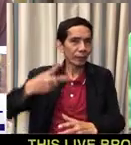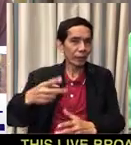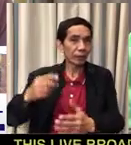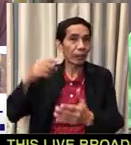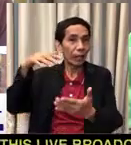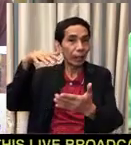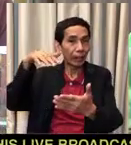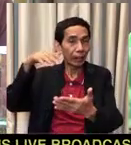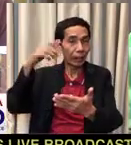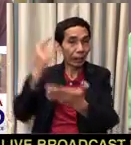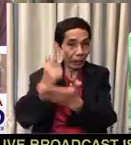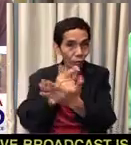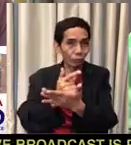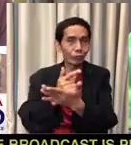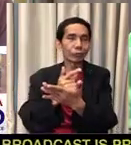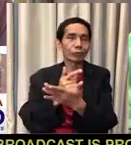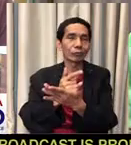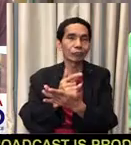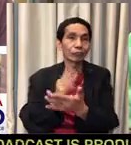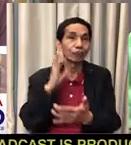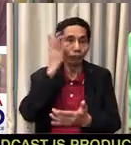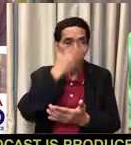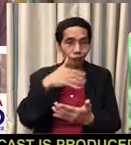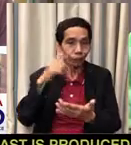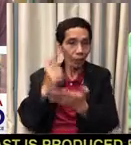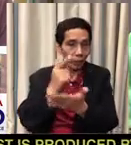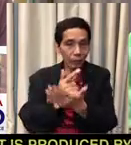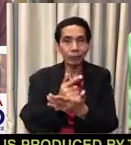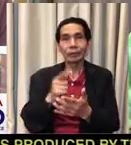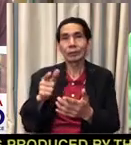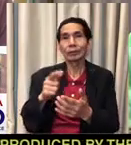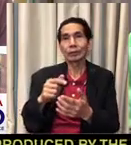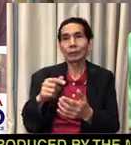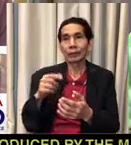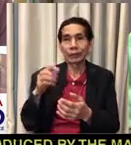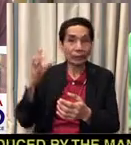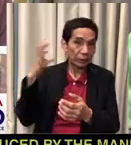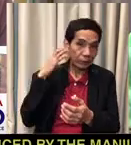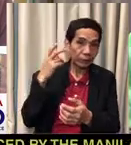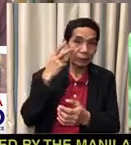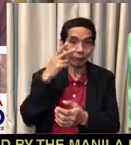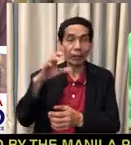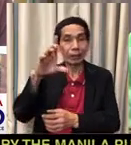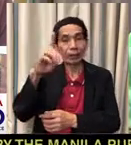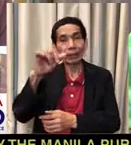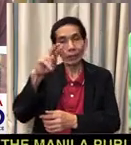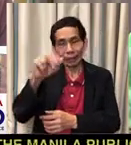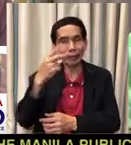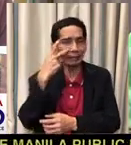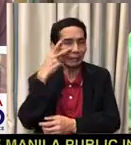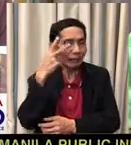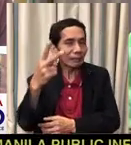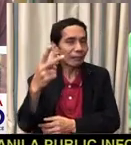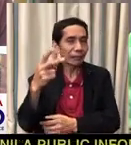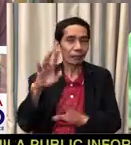leksyon. Ito, magandang leksyon. Yan, kahit si Chairman Diana, nakita niya yan.